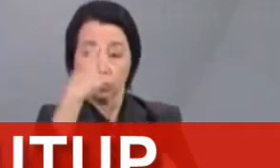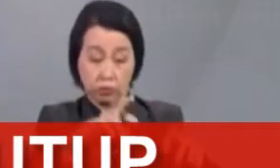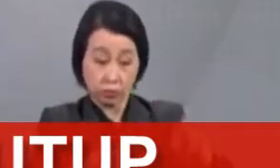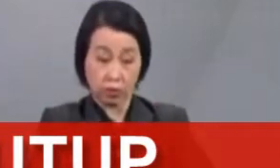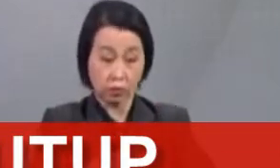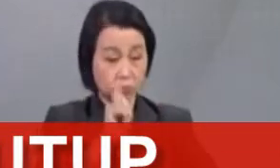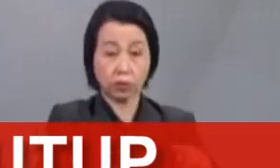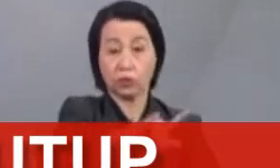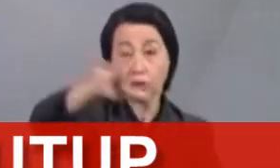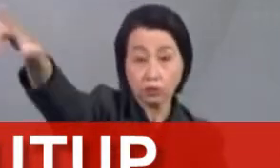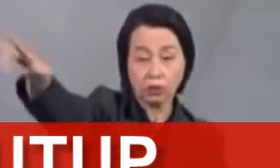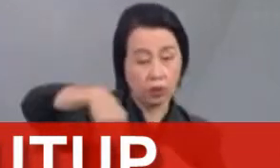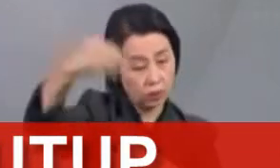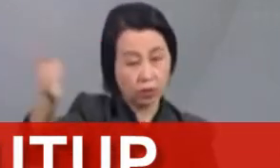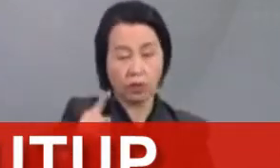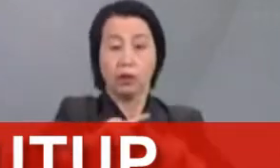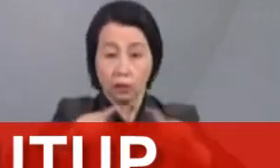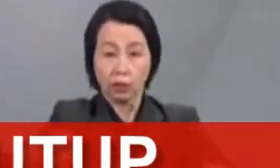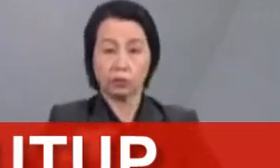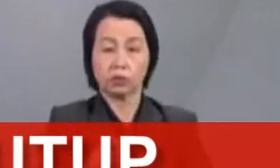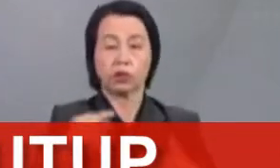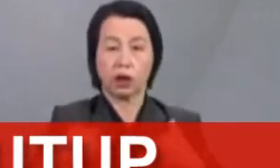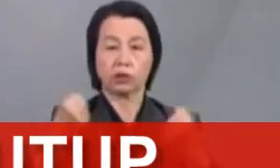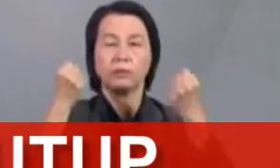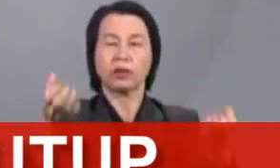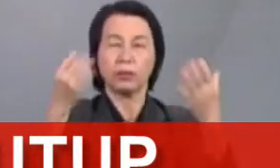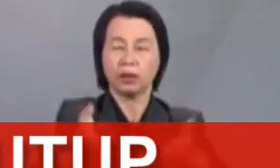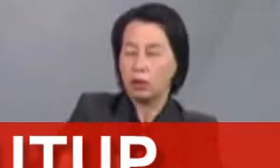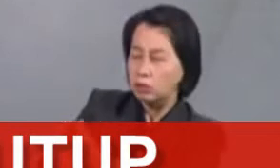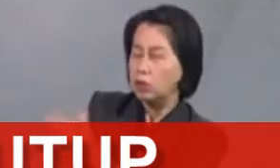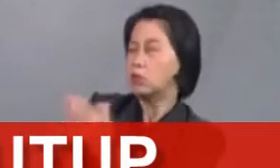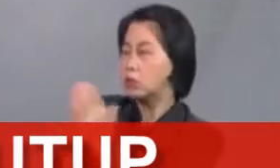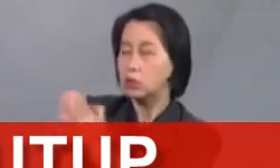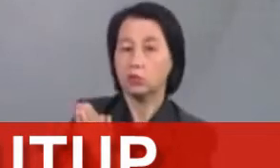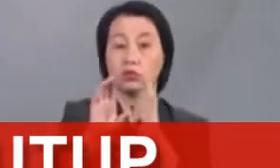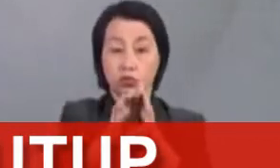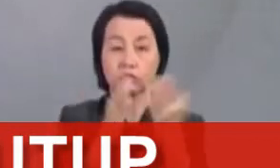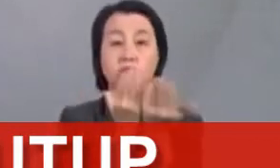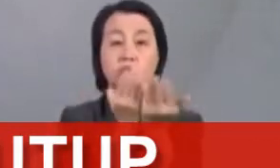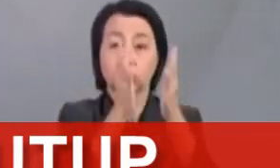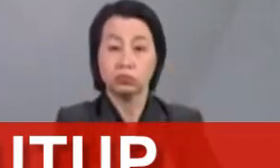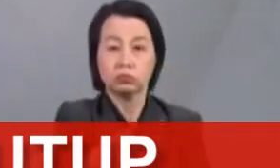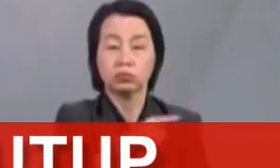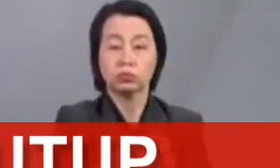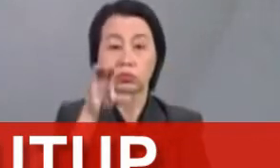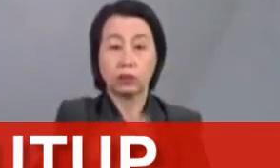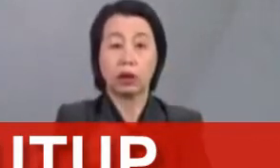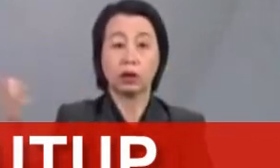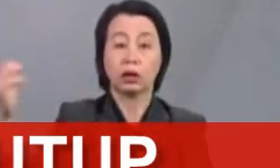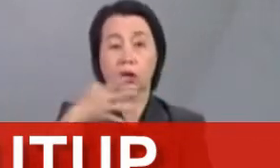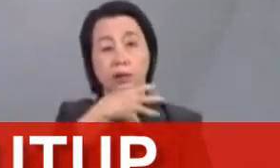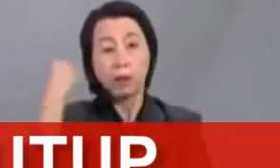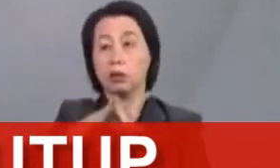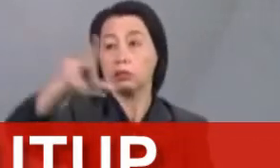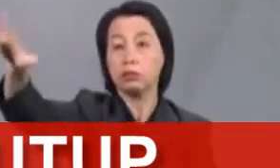rakyat kita untuk keluar negara. Tetapi kita mempunyai banyak permohonan. Misalnya pelajar yang terpaksa pulang ke